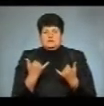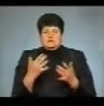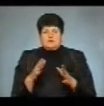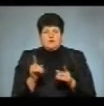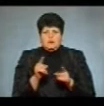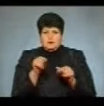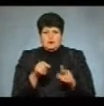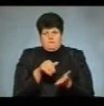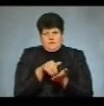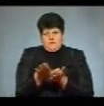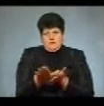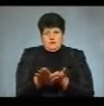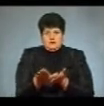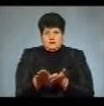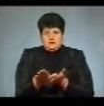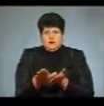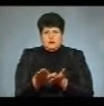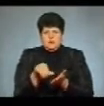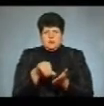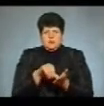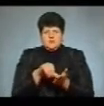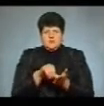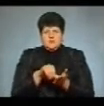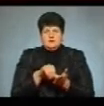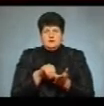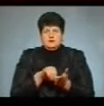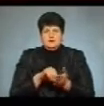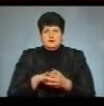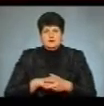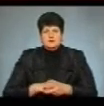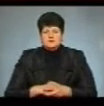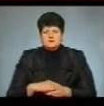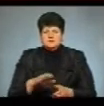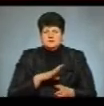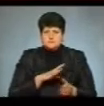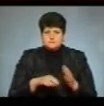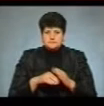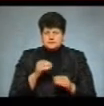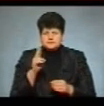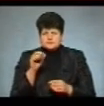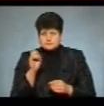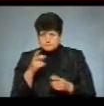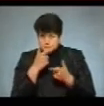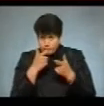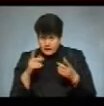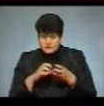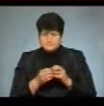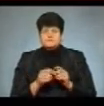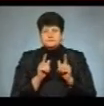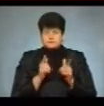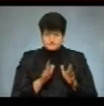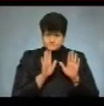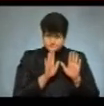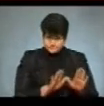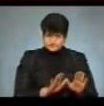він відмовляється, відповідно, від участі в виборах. Добре, відбулися вибори, ЦВК оголосило результати, з ними погоджується суспільство.